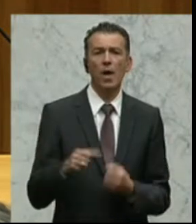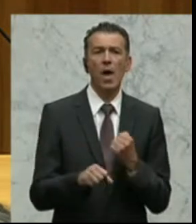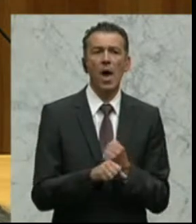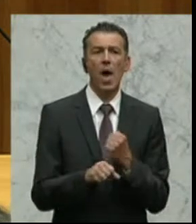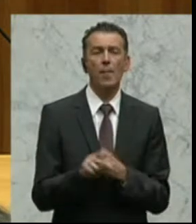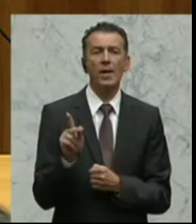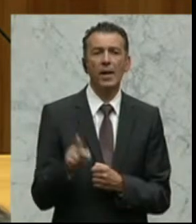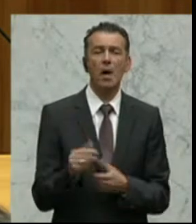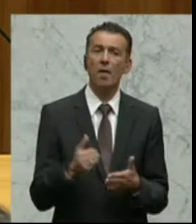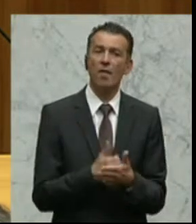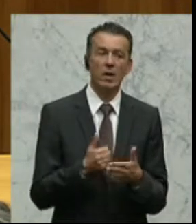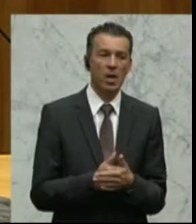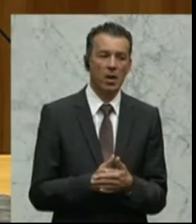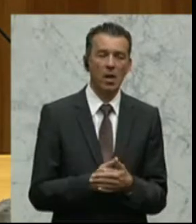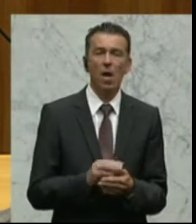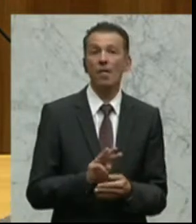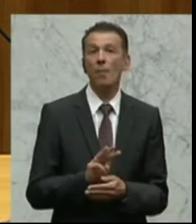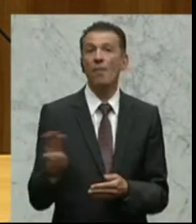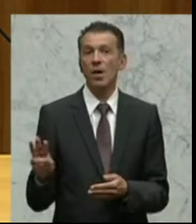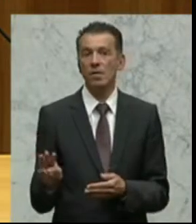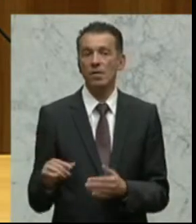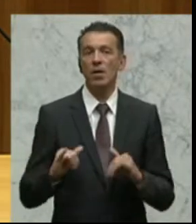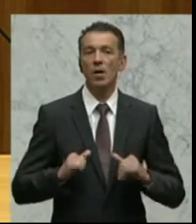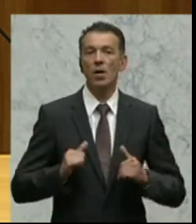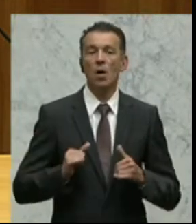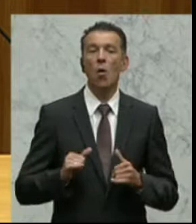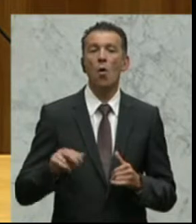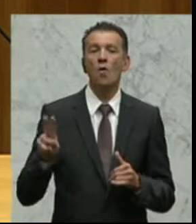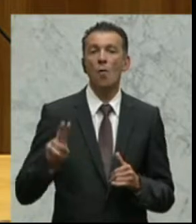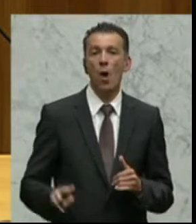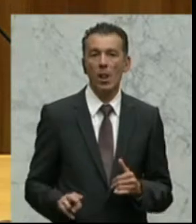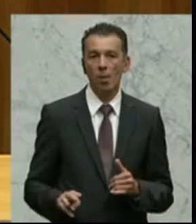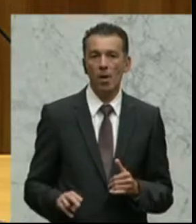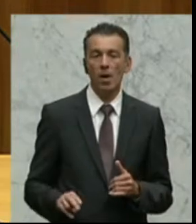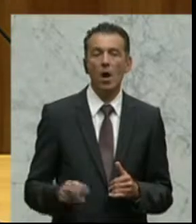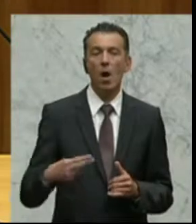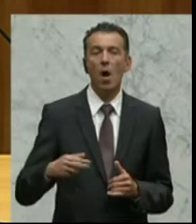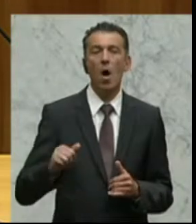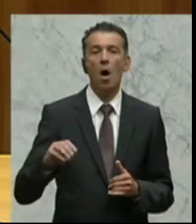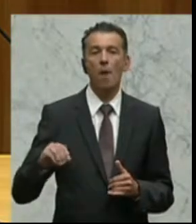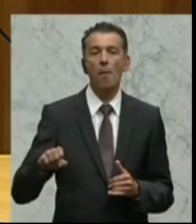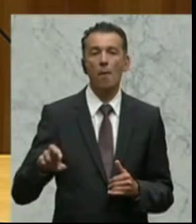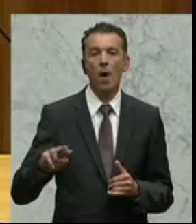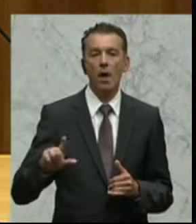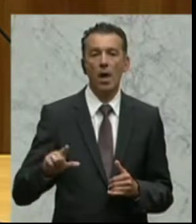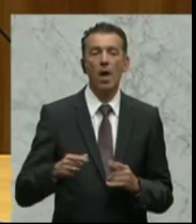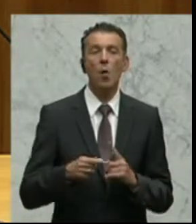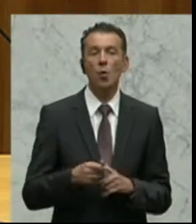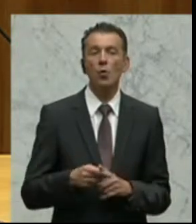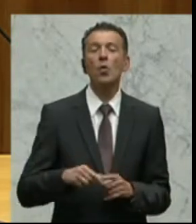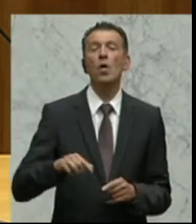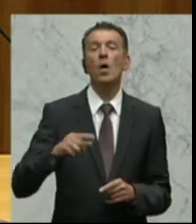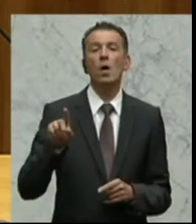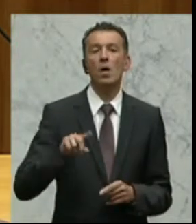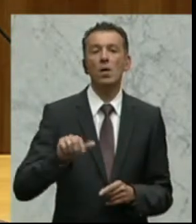Arbeiterkammervertreter aus dem Westen waren, nämlich aus Tirol und aus Vorarlberg, es waren Heimerle und Zanger, die ganz klar gesagt haben, uns reicht's auch. Ja,